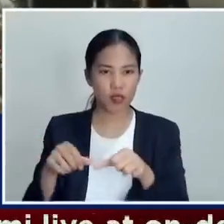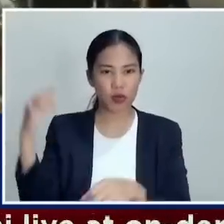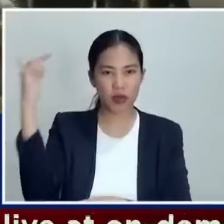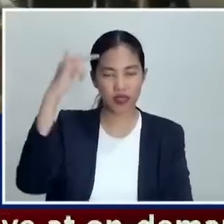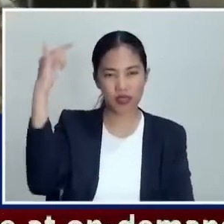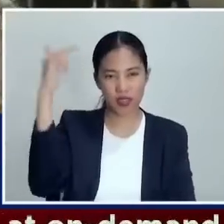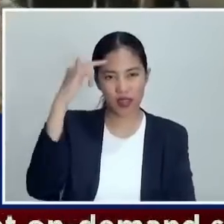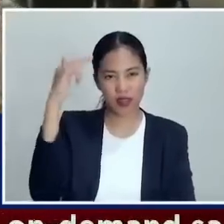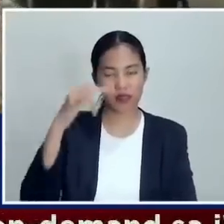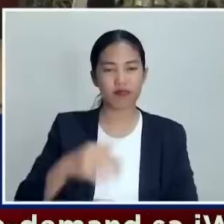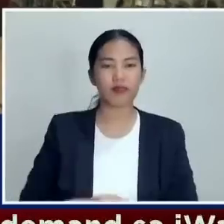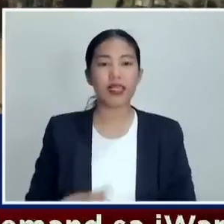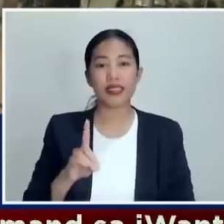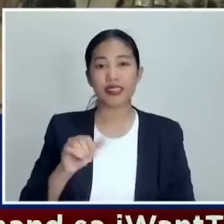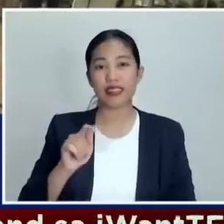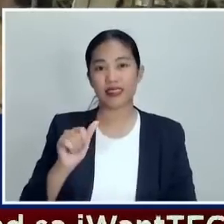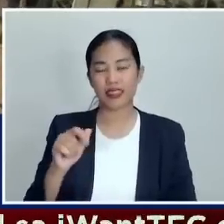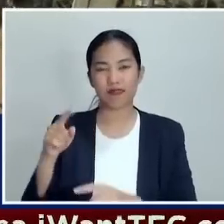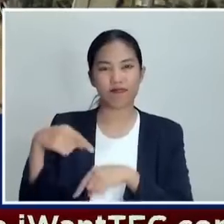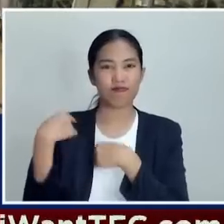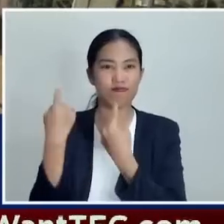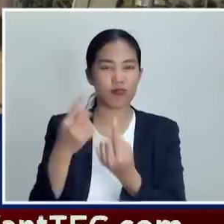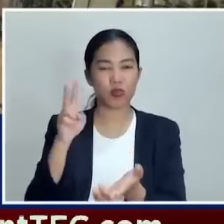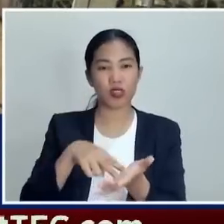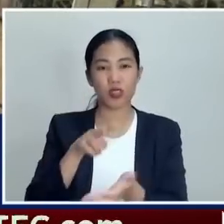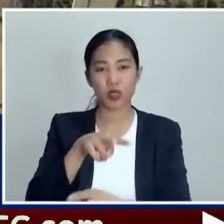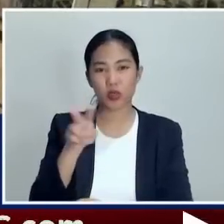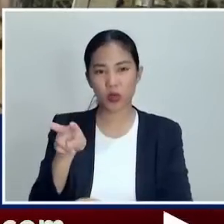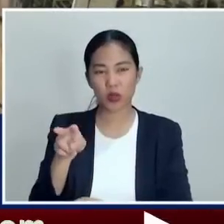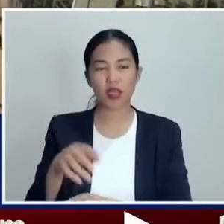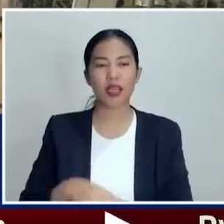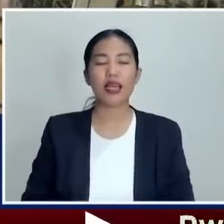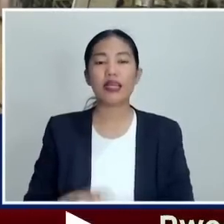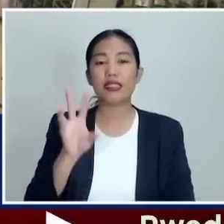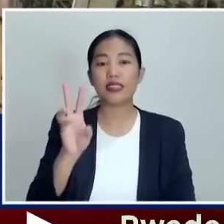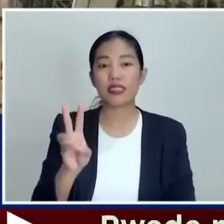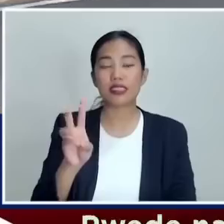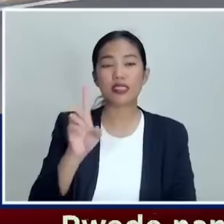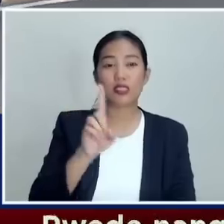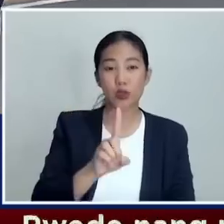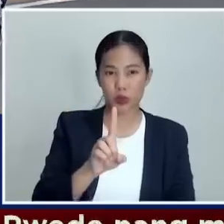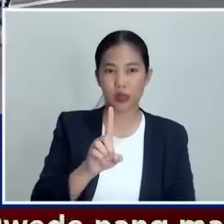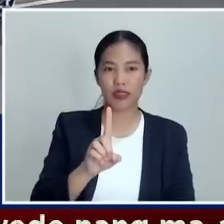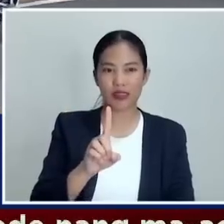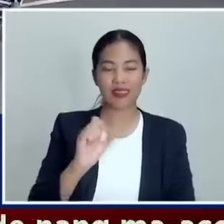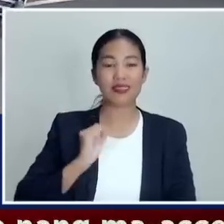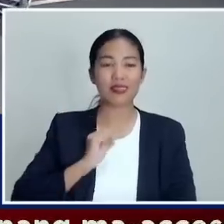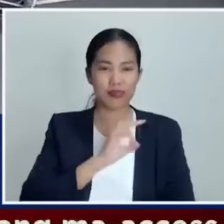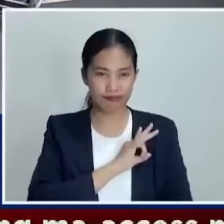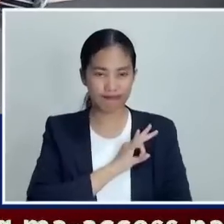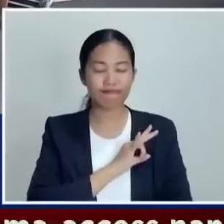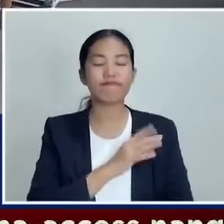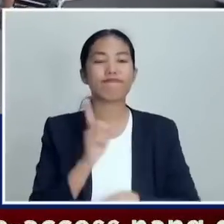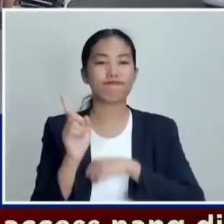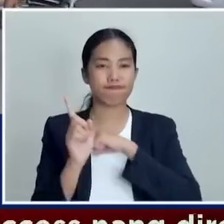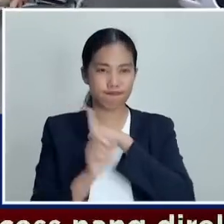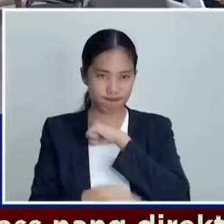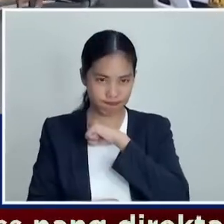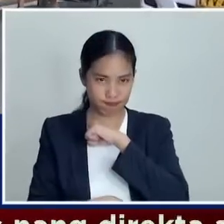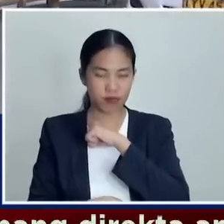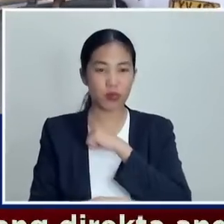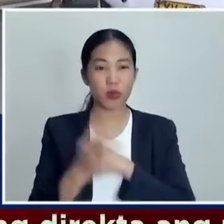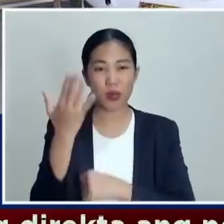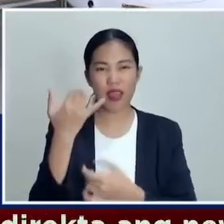OTS mula 2022, 61 tauhan na ang napaparusahan dahil sa iba't